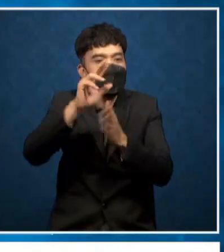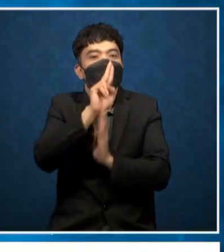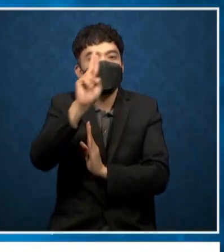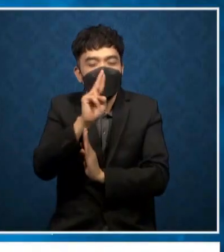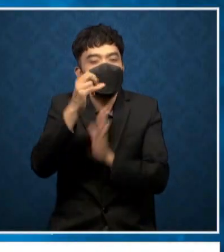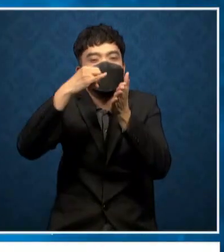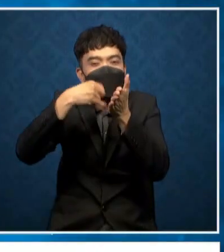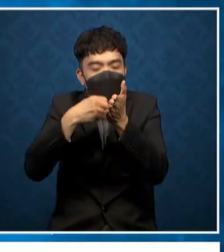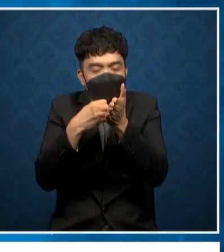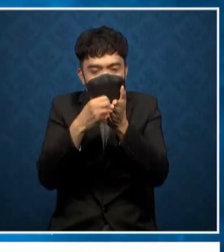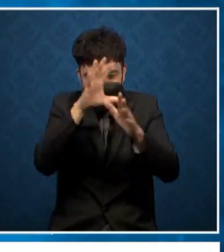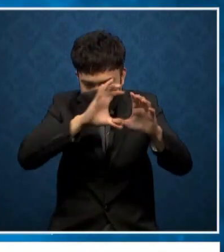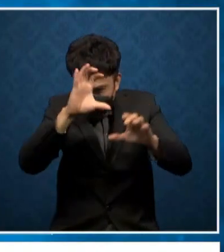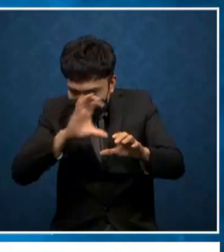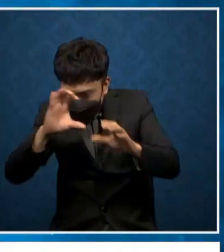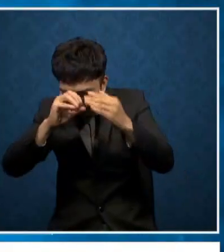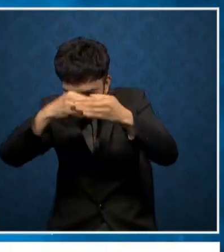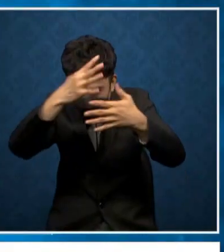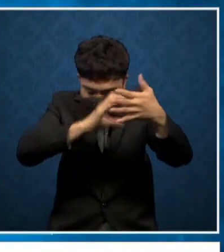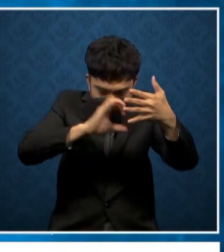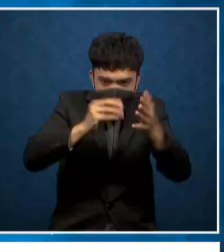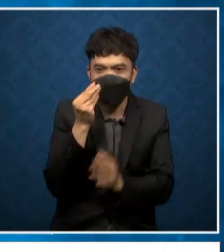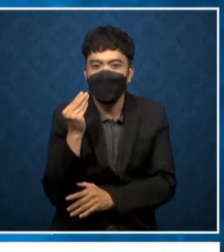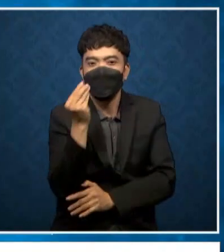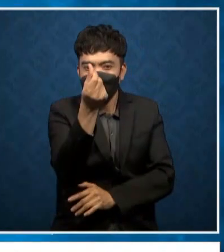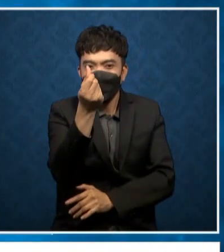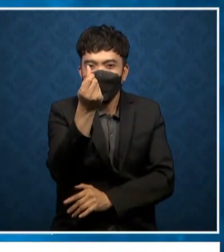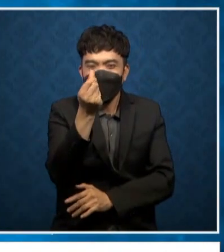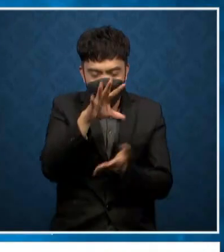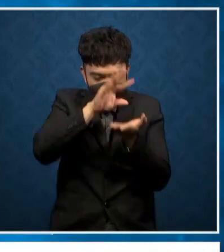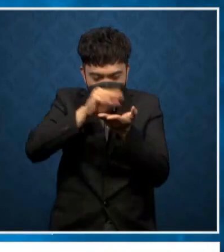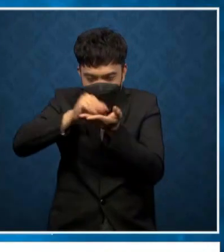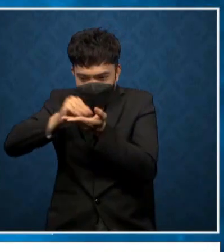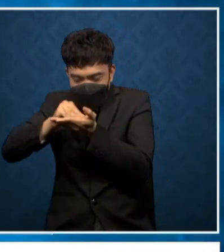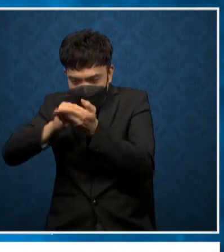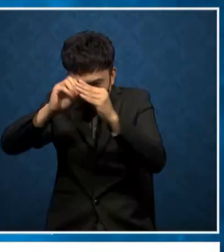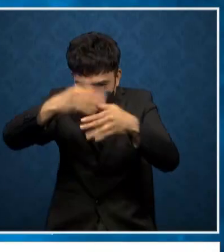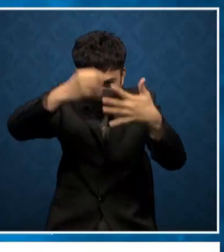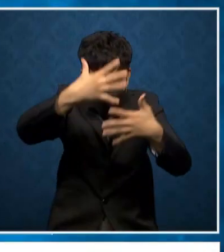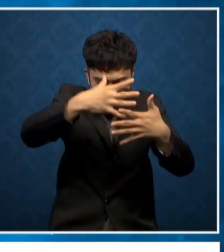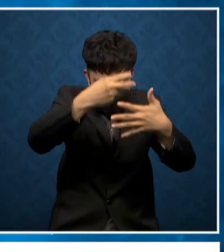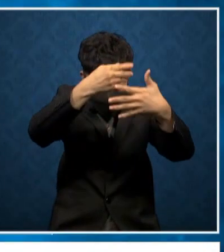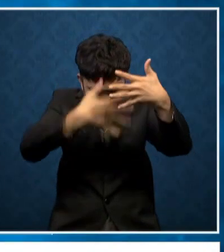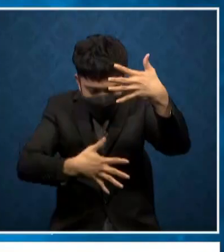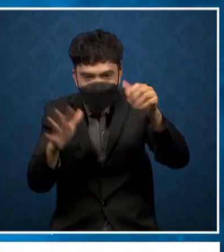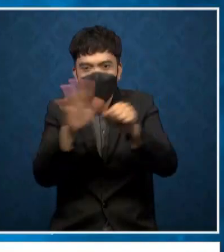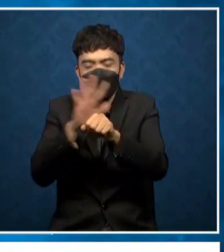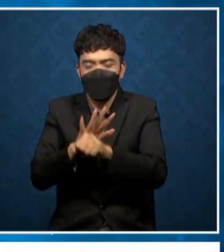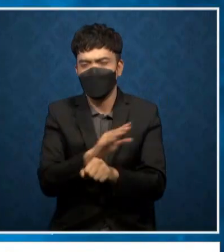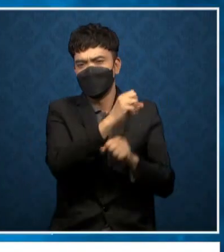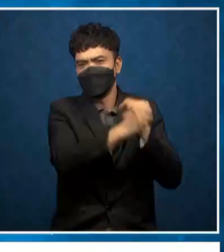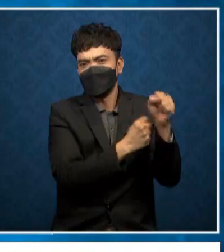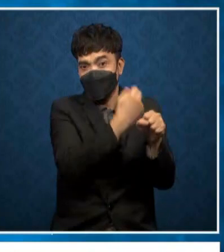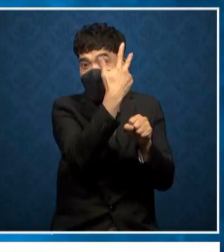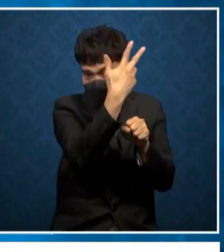นและกนหาได้อย่างแมนยามรวดเร็วและมีข้อมูลที่ครบท้วนท่านพัฒนามา 3 ปีแล้วมัจะ